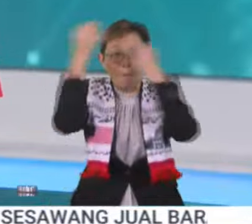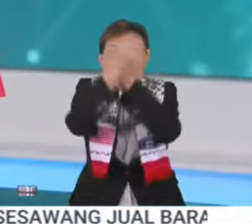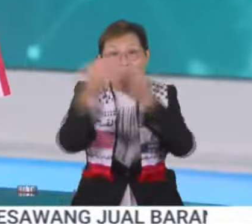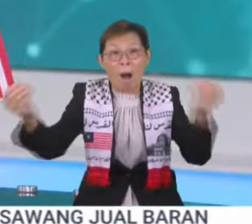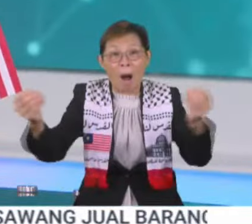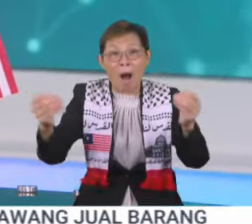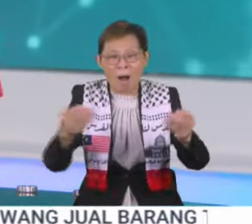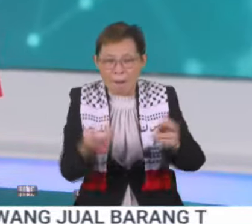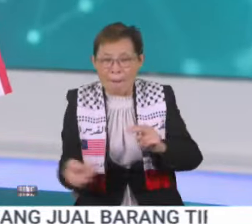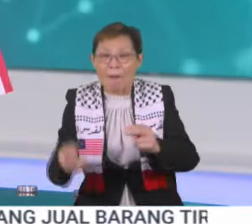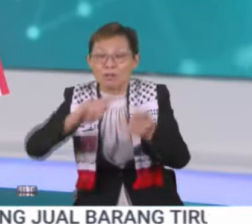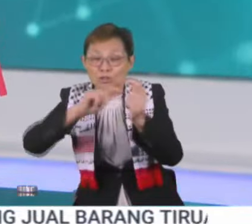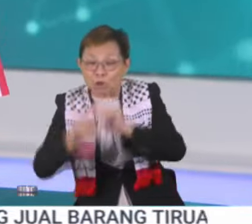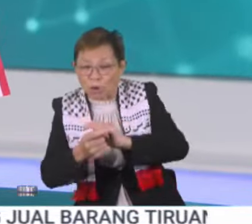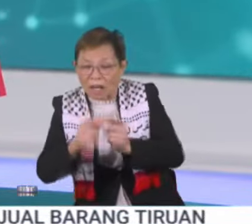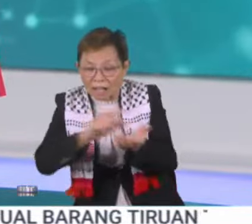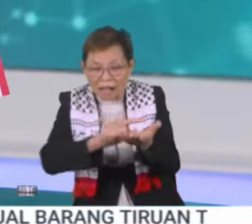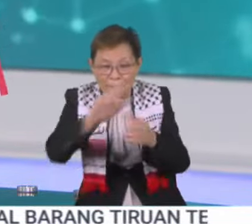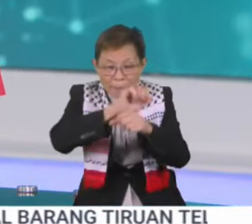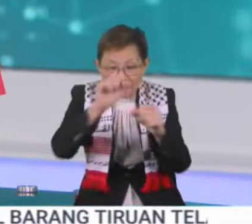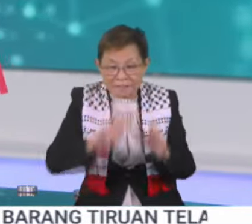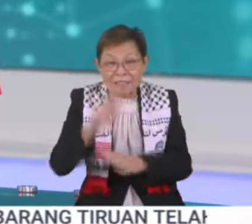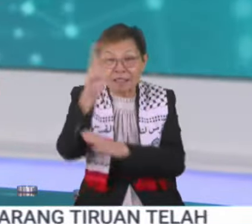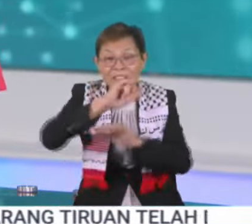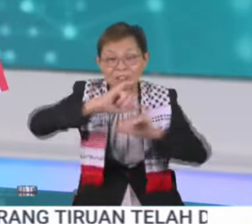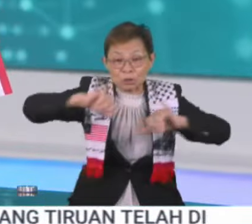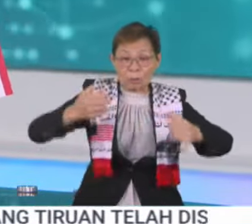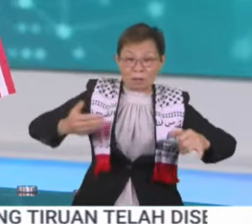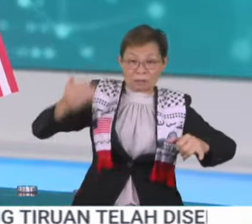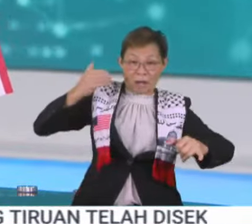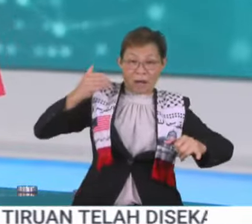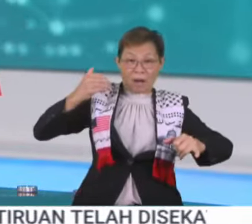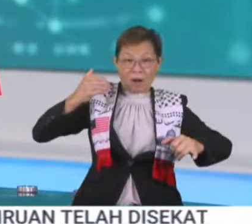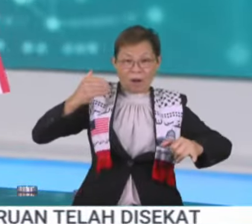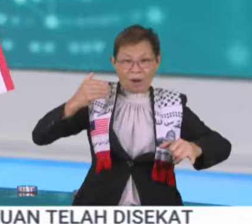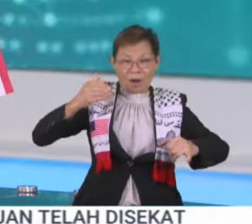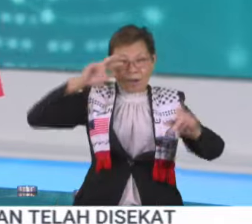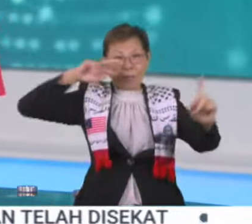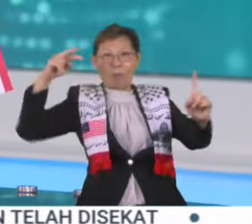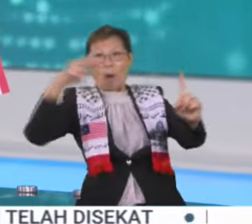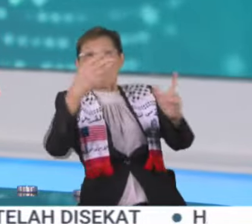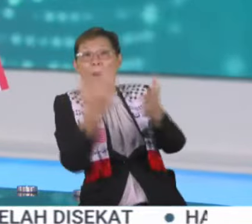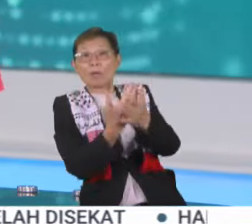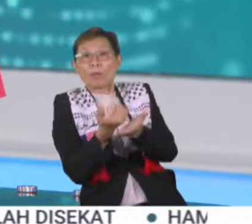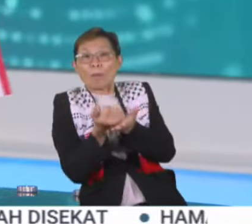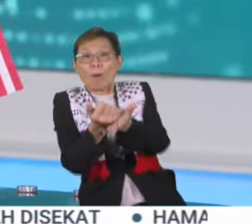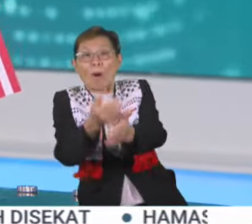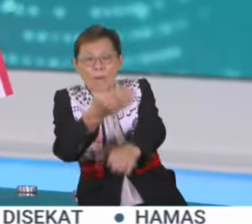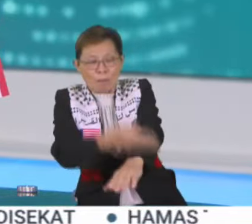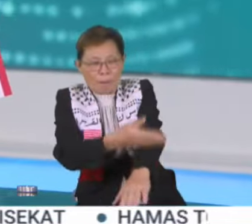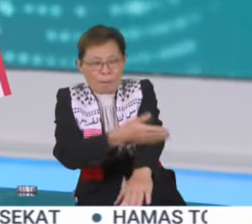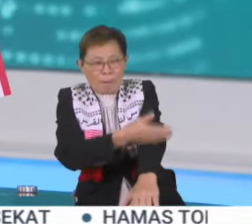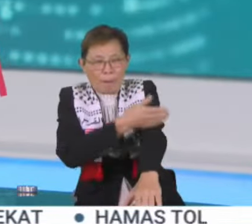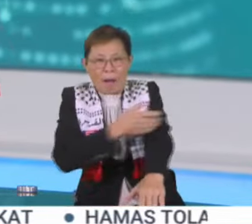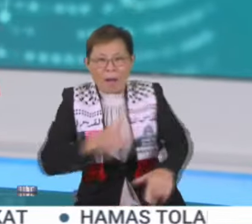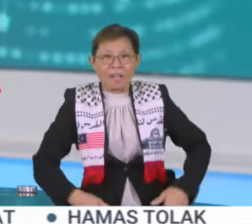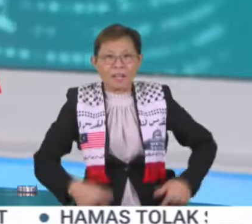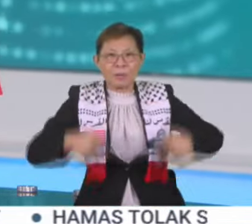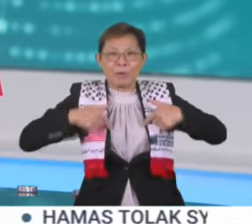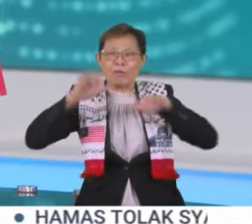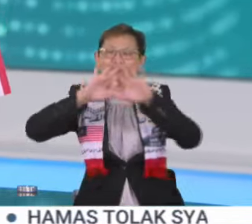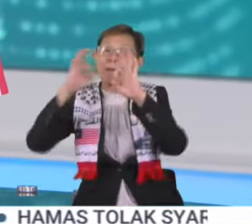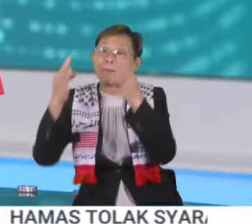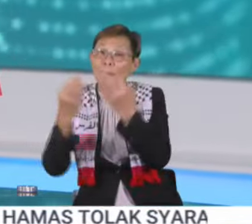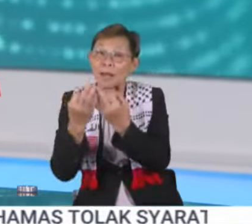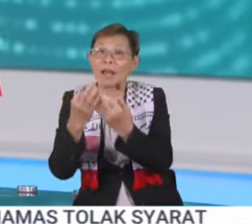Pengumuman pelarasan gaji penjawat awam Jumaat lalu memberi dimensi baharu dalam membantu meningkatkan taraf ekonomi isi